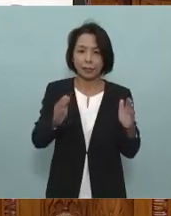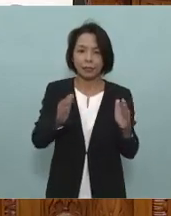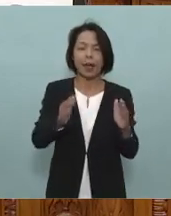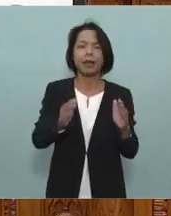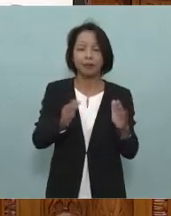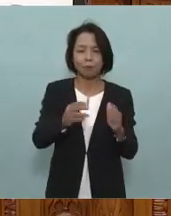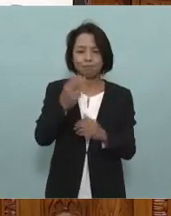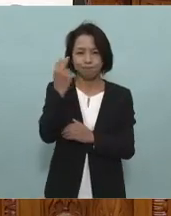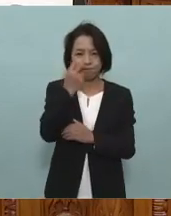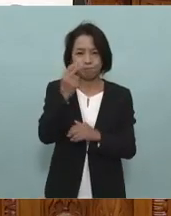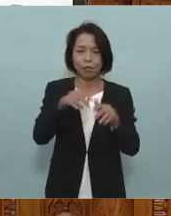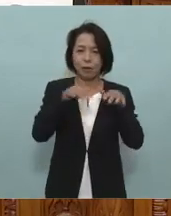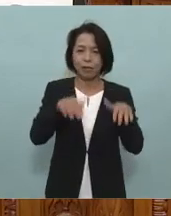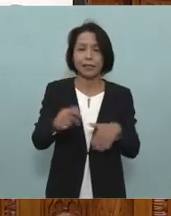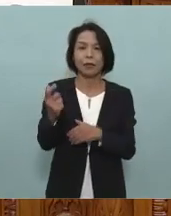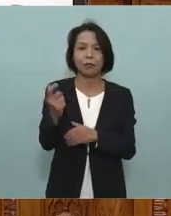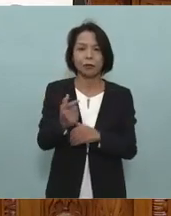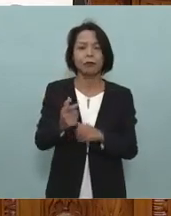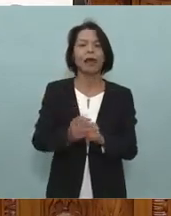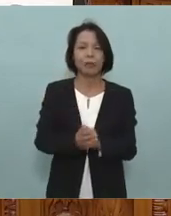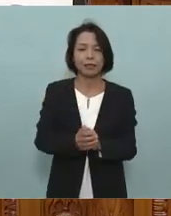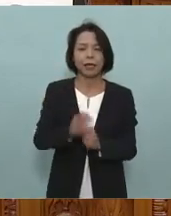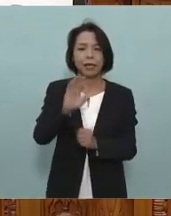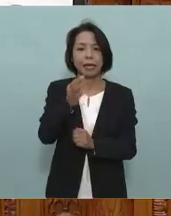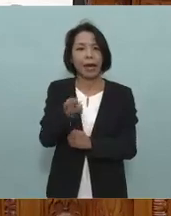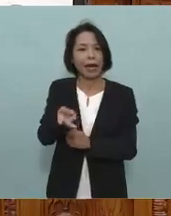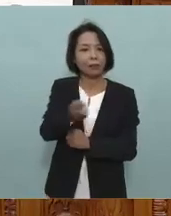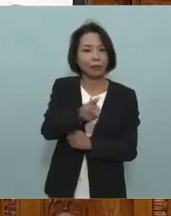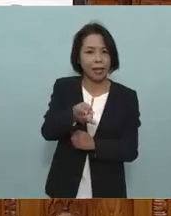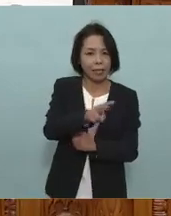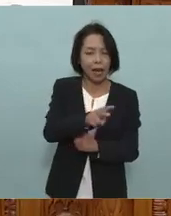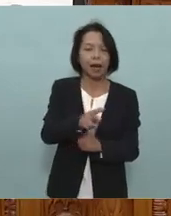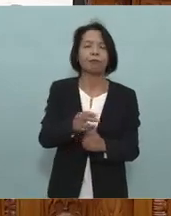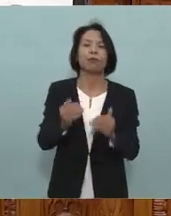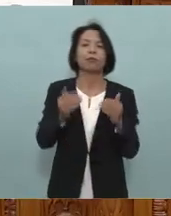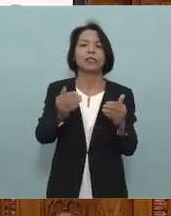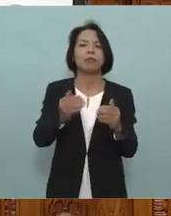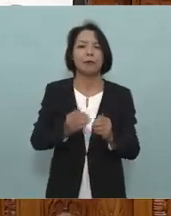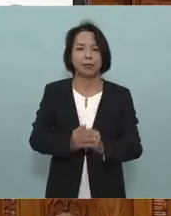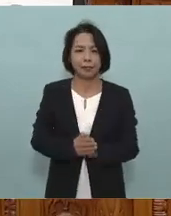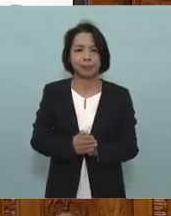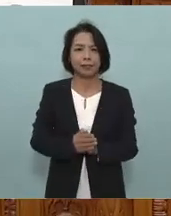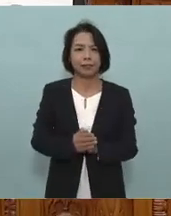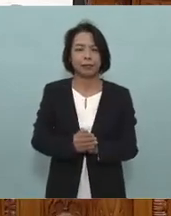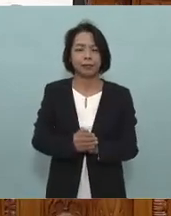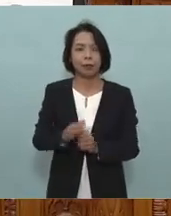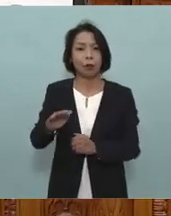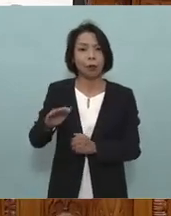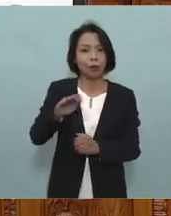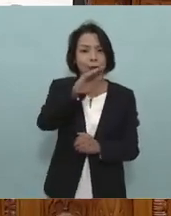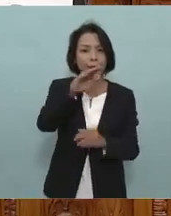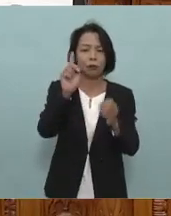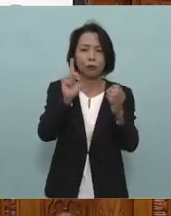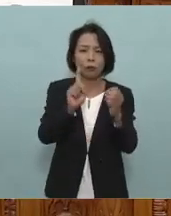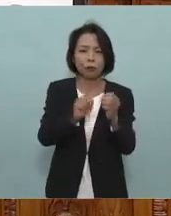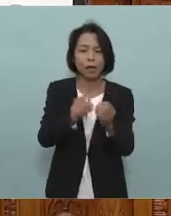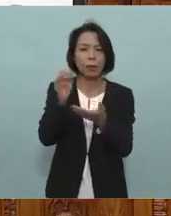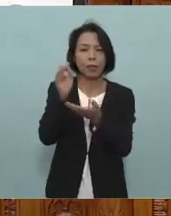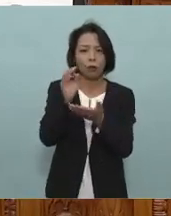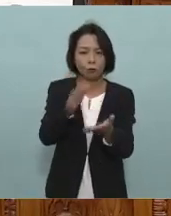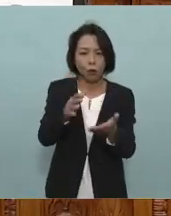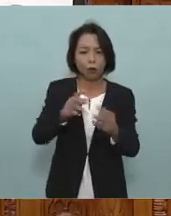体制を強化し価格転換を強力に進めますそして成長のための党首